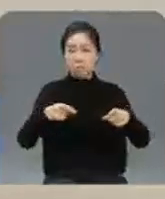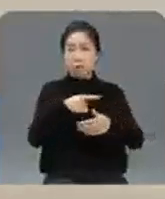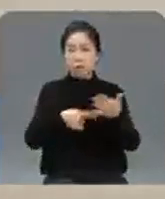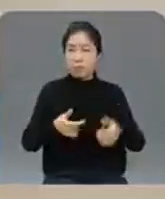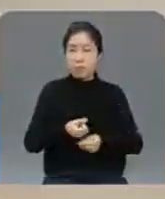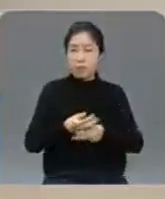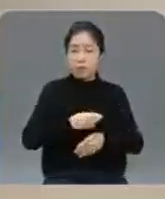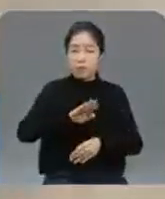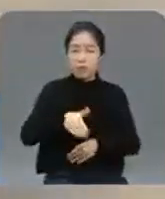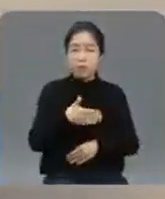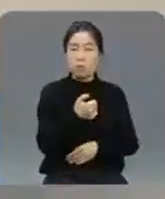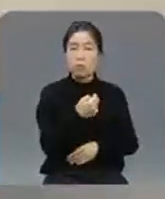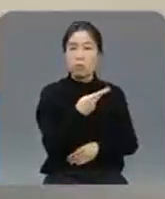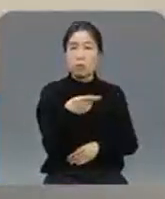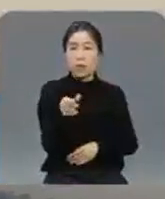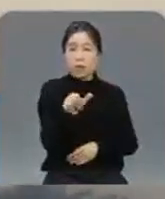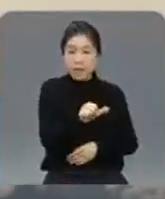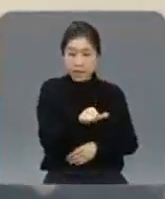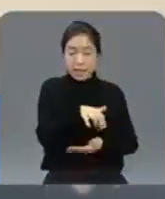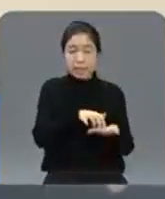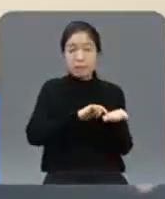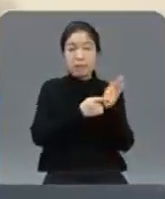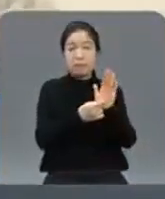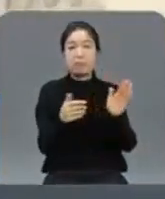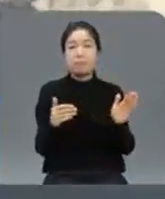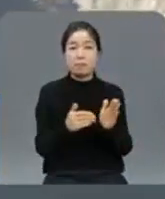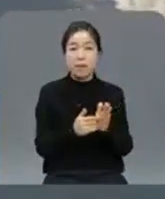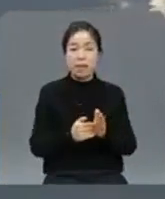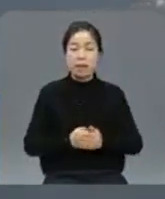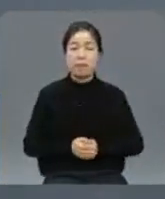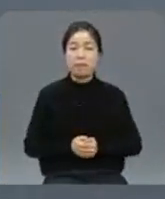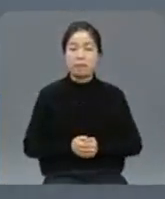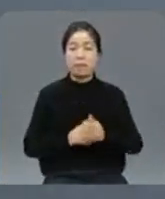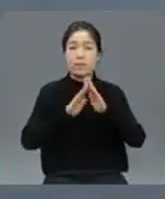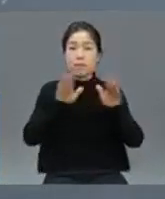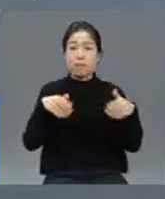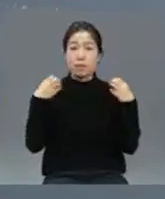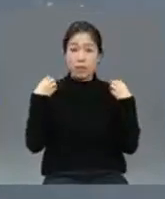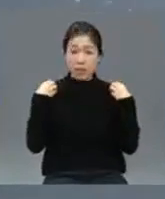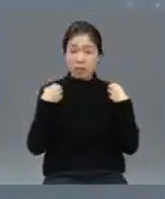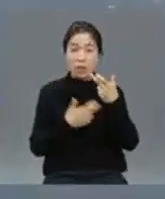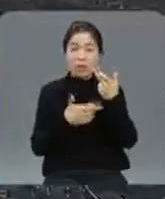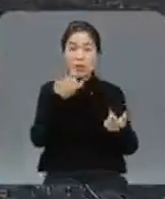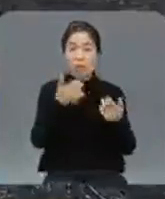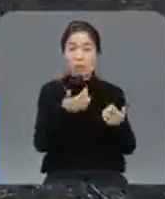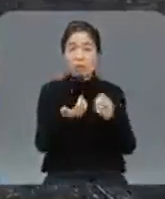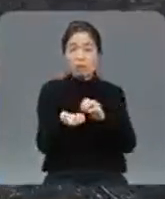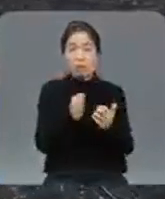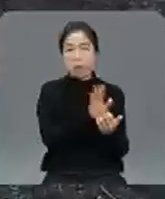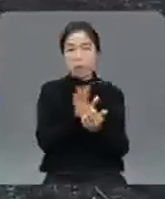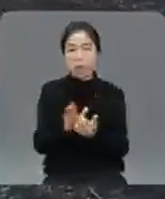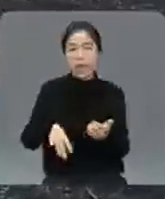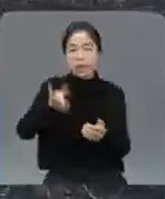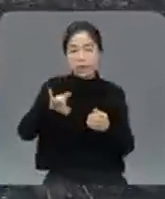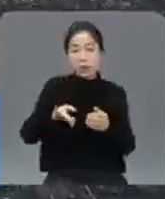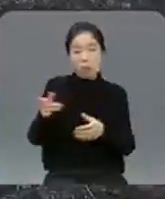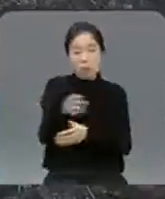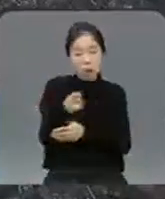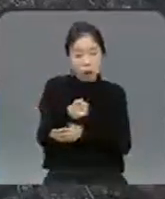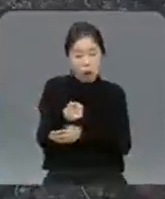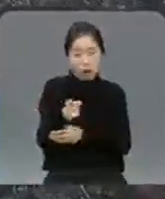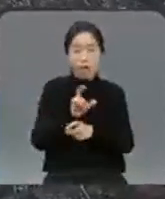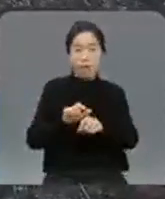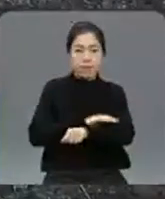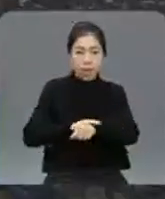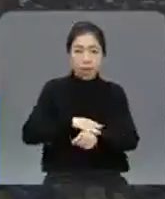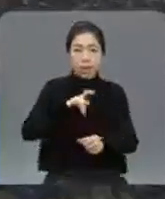면적은 952 헥타르로 집게 됐다고 밝혔습니다 전남도는 또 산불 예방과 초기 대응을 강화하기 위해